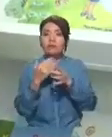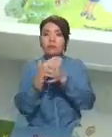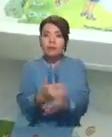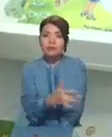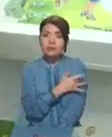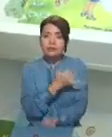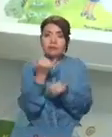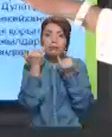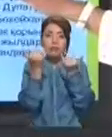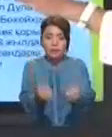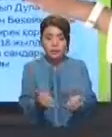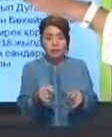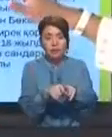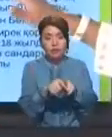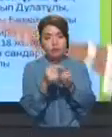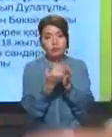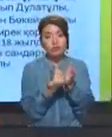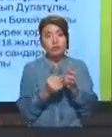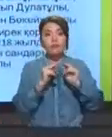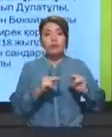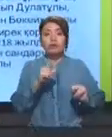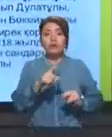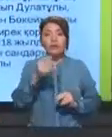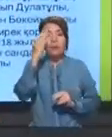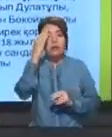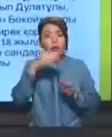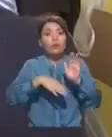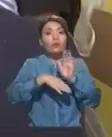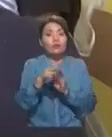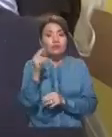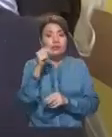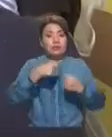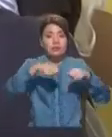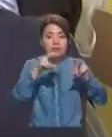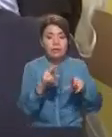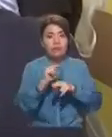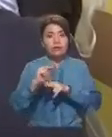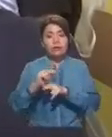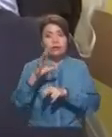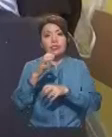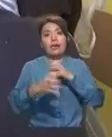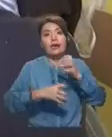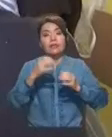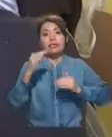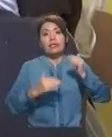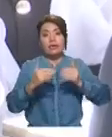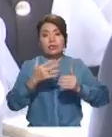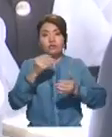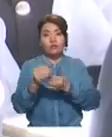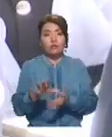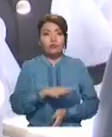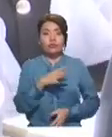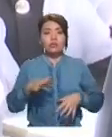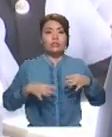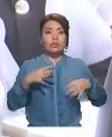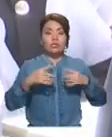жобалардың аясында жұмыс жасаймыз. Педагогтардың біліктілігін арттырып арнайы курстардан өтеді. Тіпті халықаралық деңгейде шеберлік сабақтарын